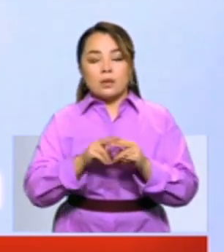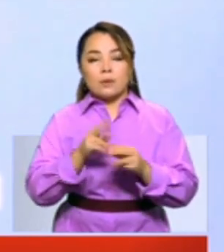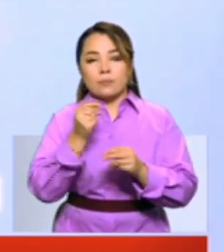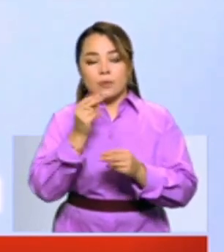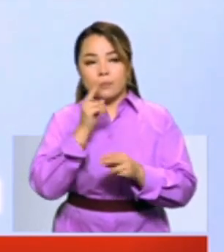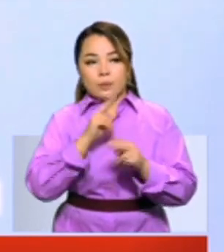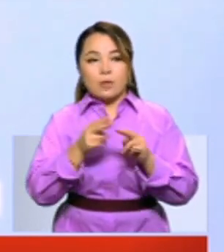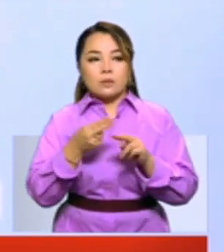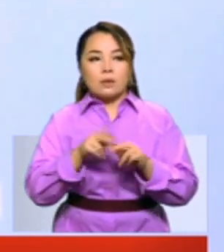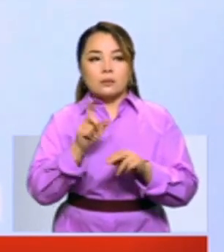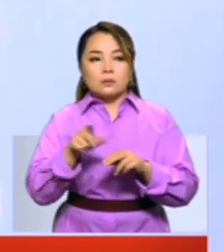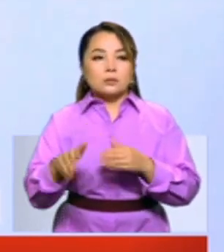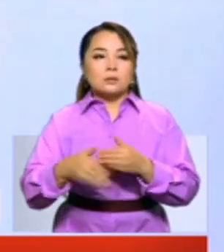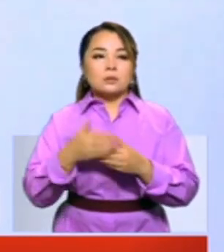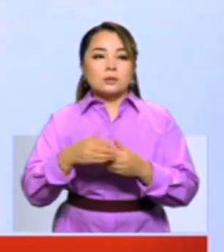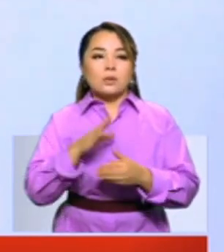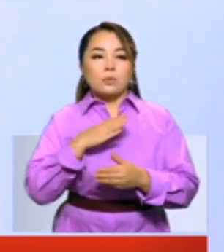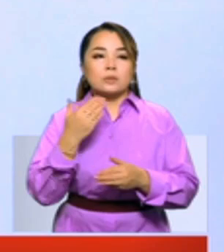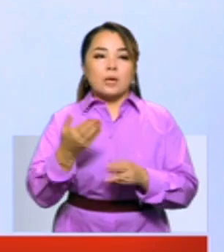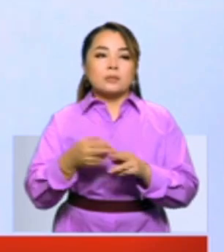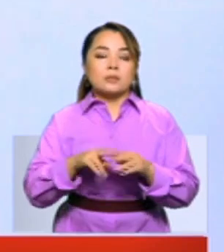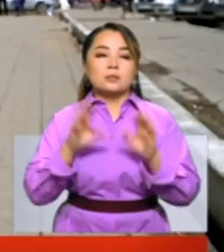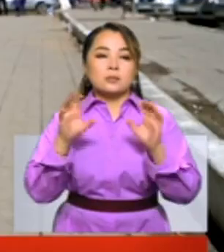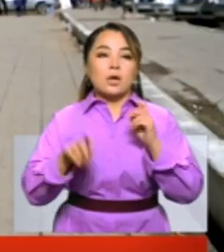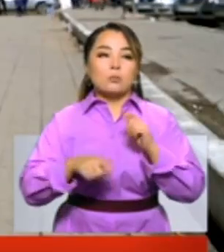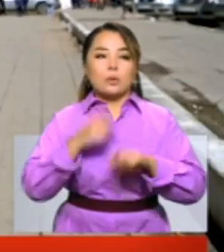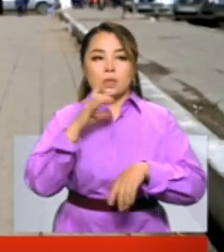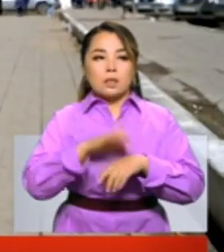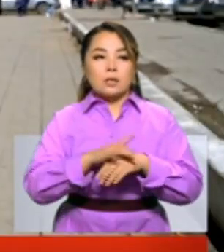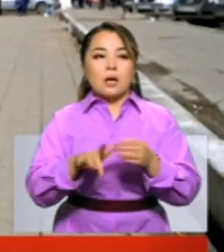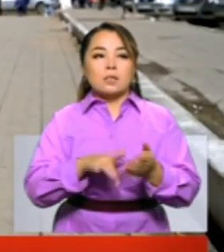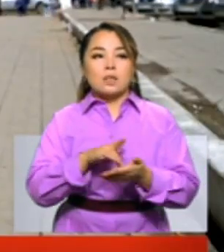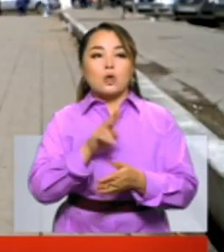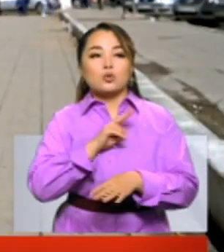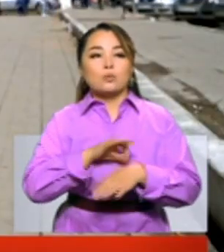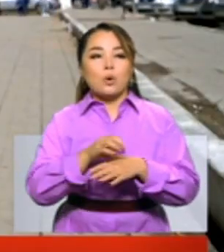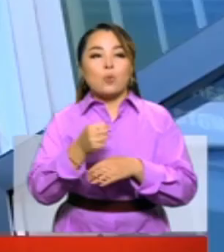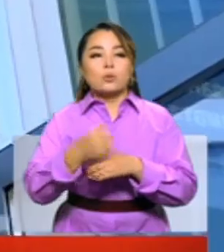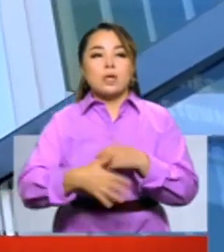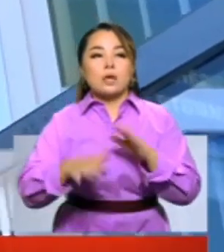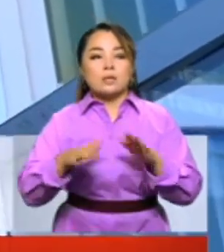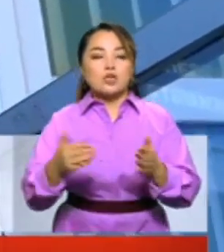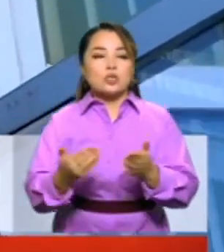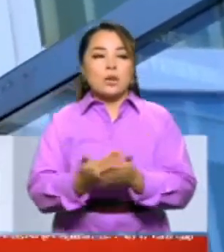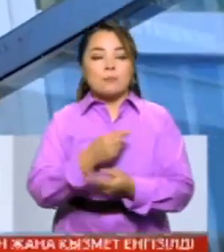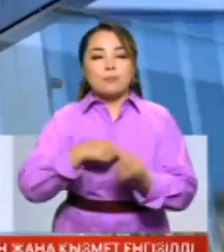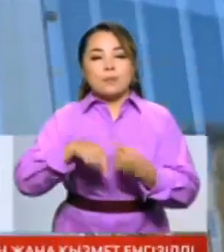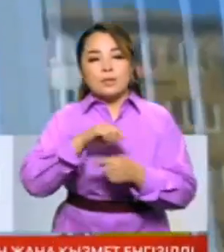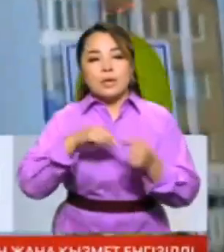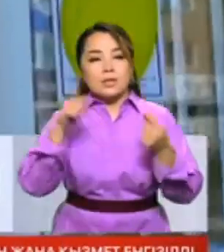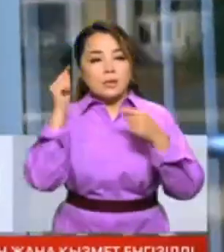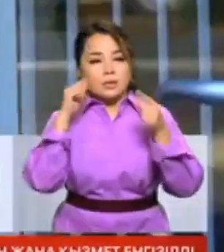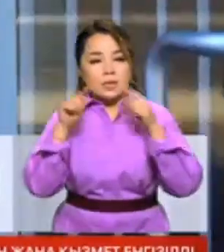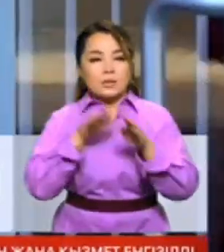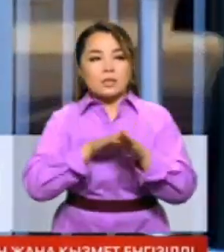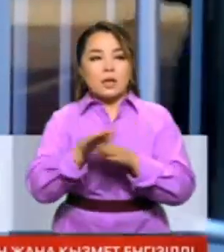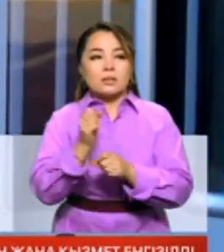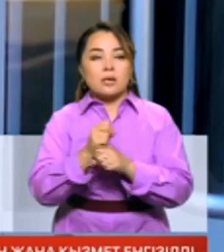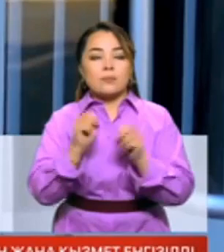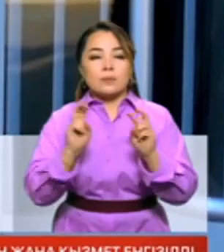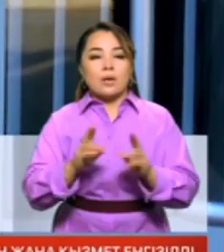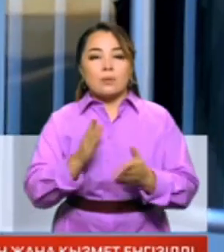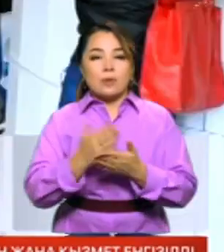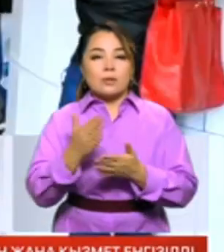шашқан азаматтарды жауапқа тартты. Заң бұзушылықтар қалалық жұмыспен қамту орталығында жаңа бизнес идеяларды іске асыруға